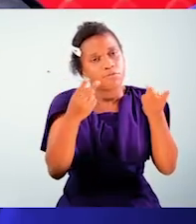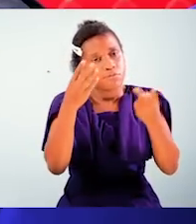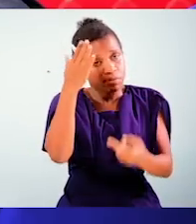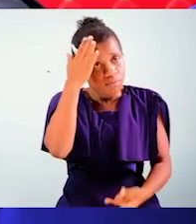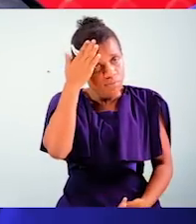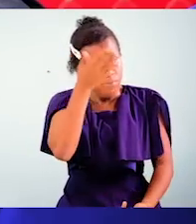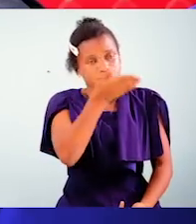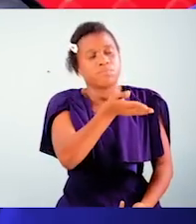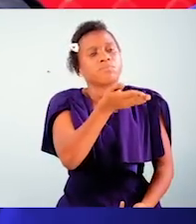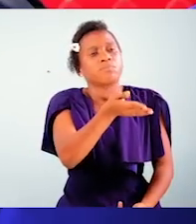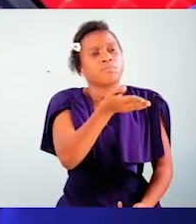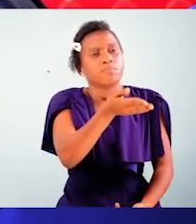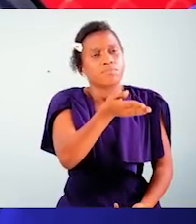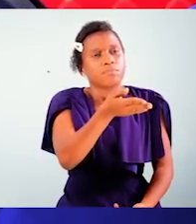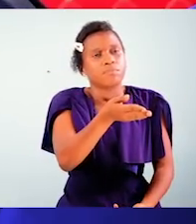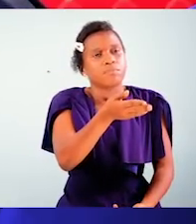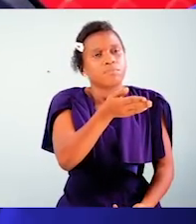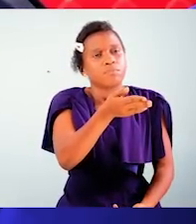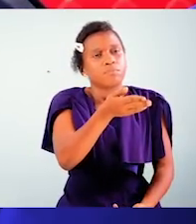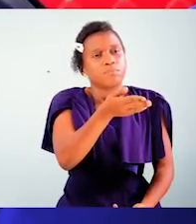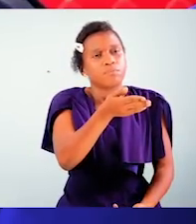inayomtambua CAG, kwa sababu katiba